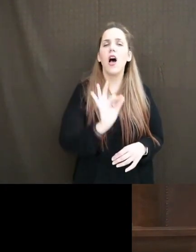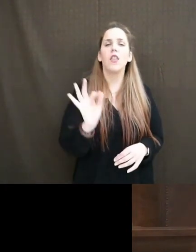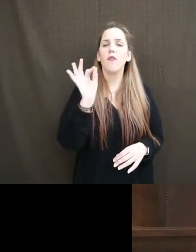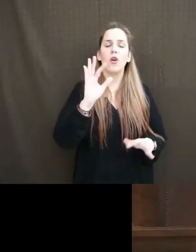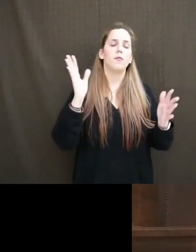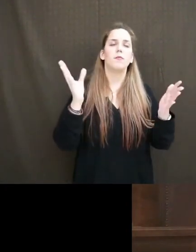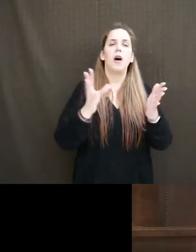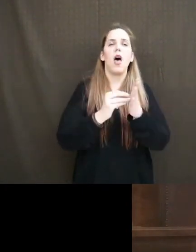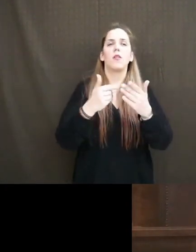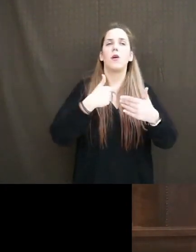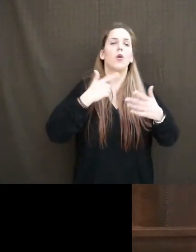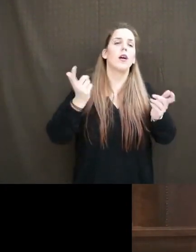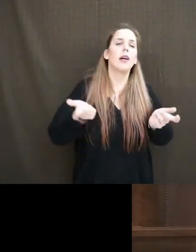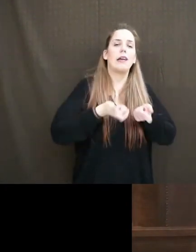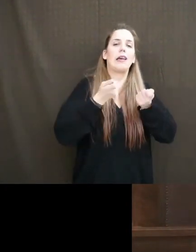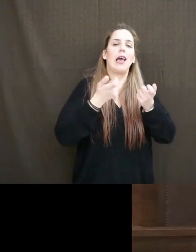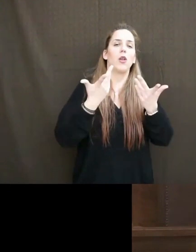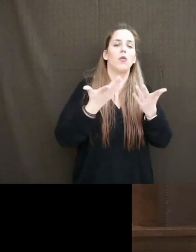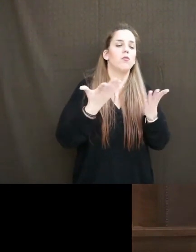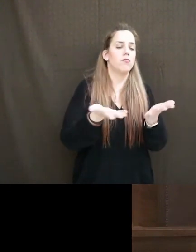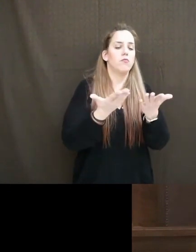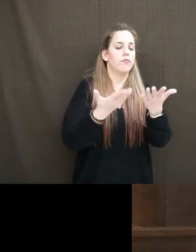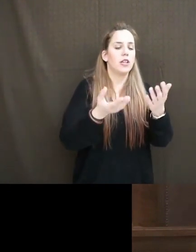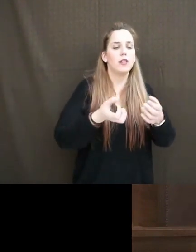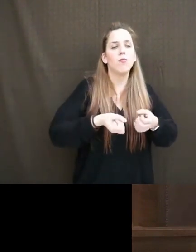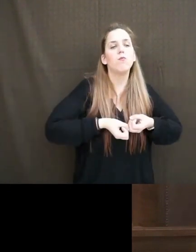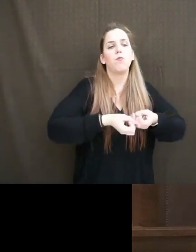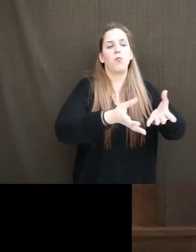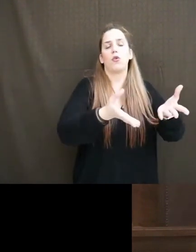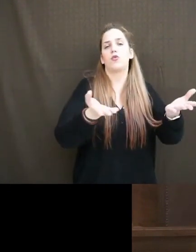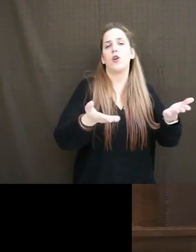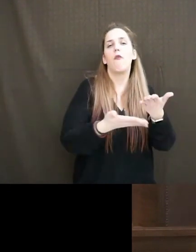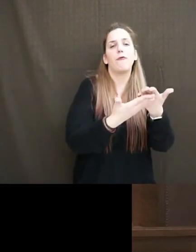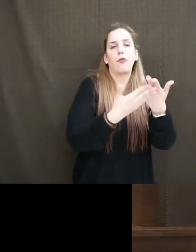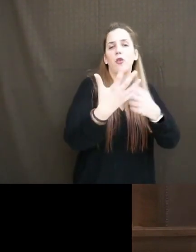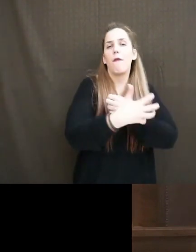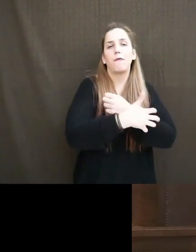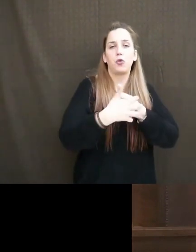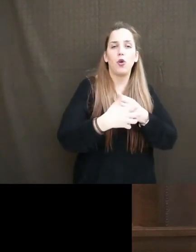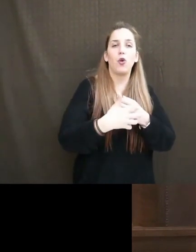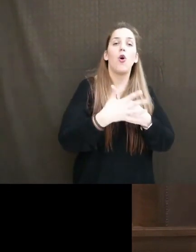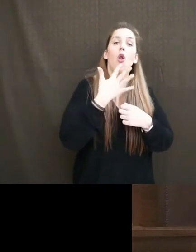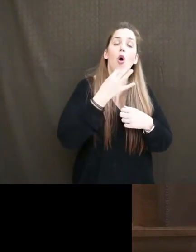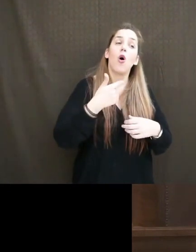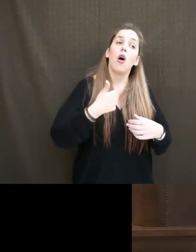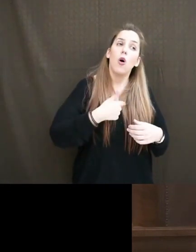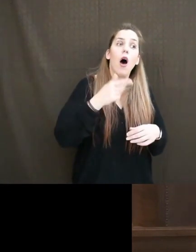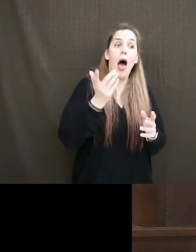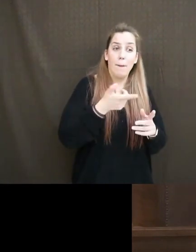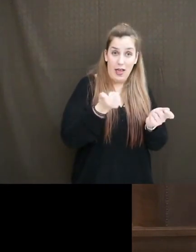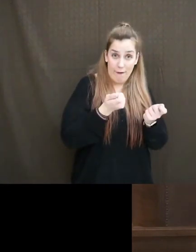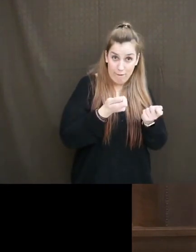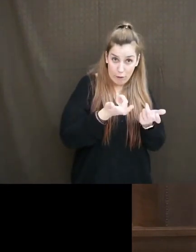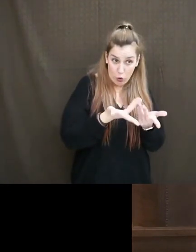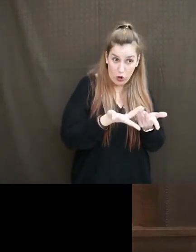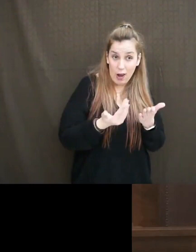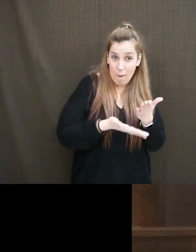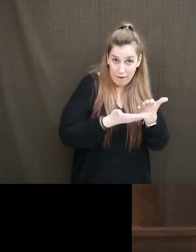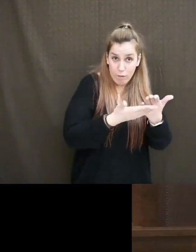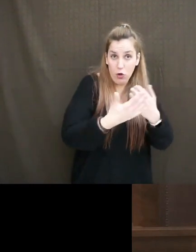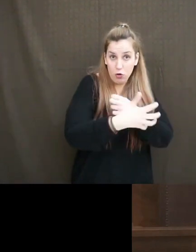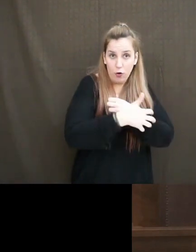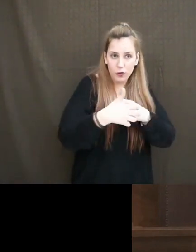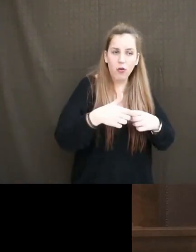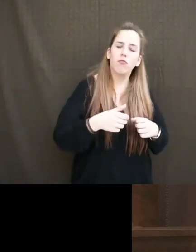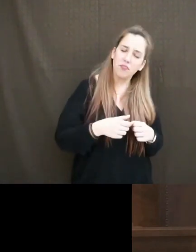κάνουμε κάτι επειδή πιστεύουμε ότι κάνοντάς το, γι' αυτό θα μας αγαπήσει ο Θεός, γι' αυτό θα